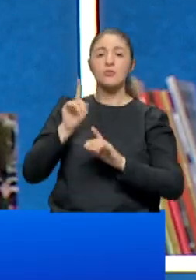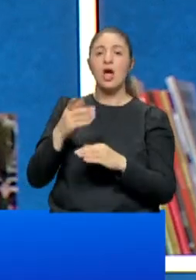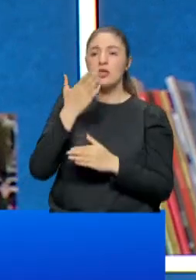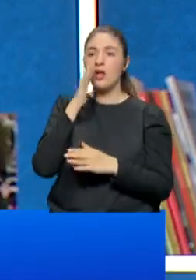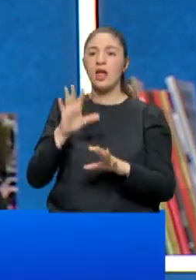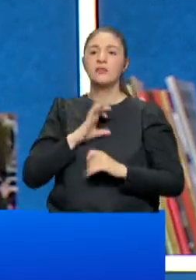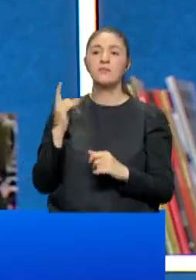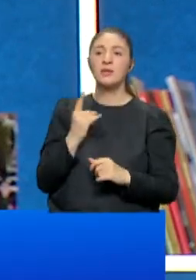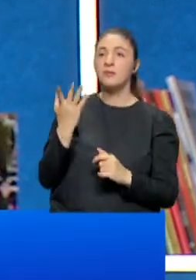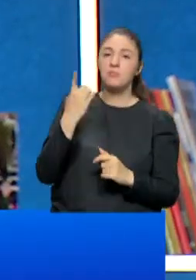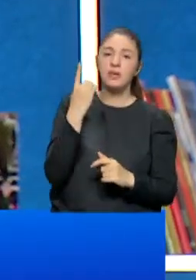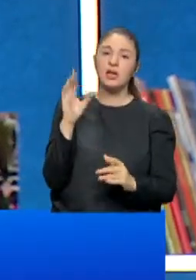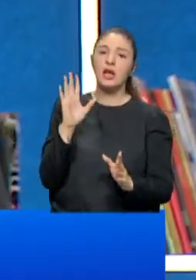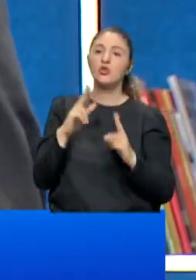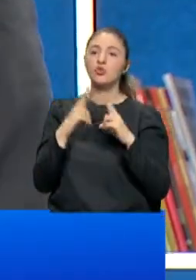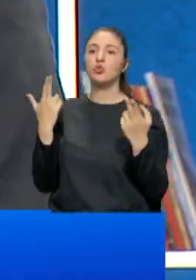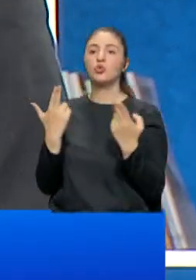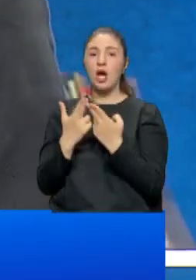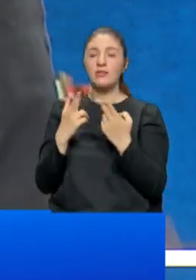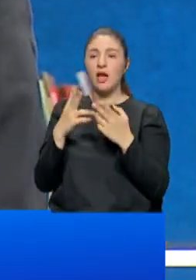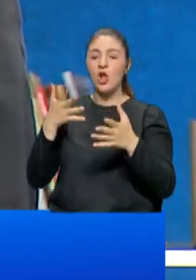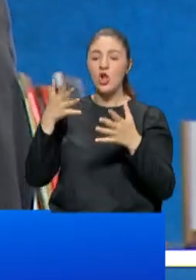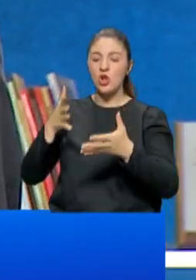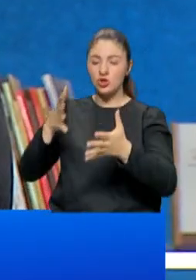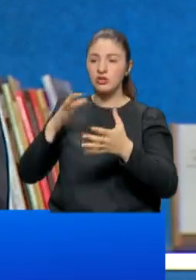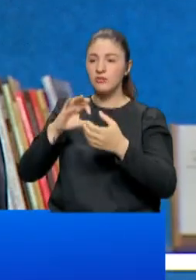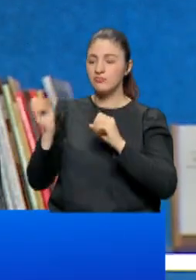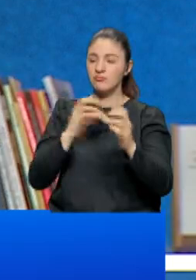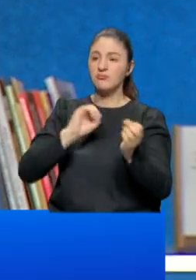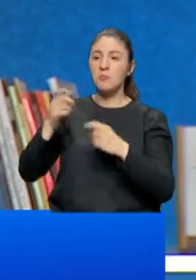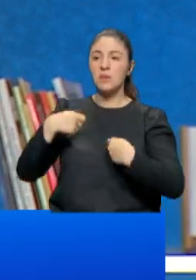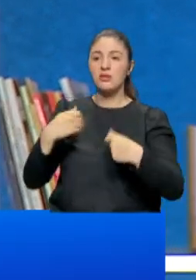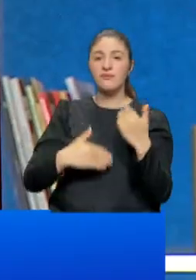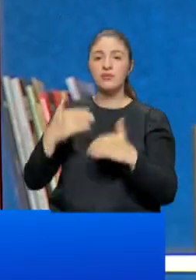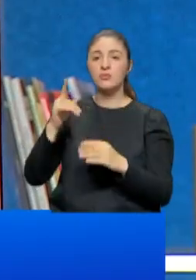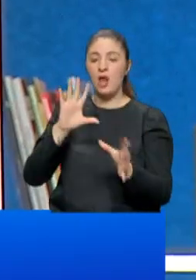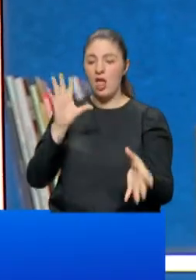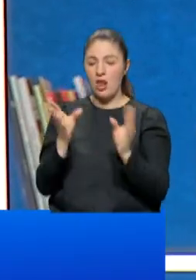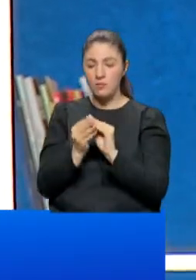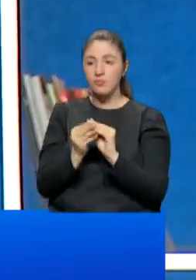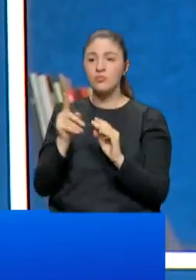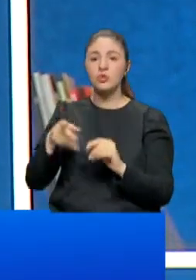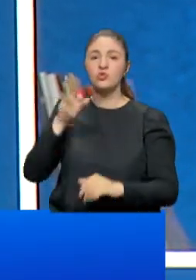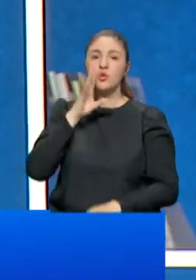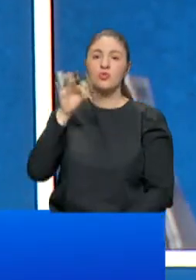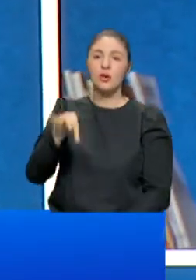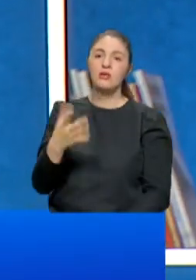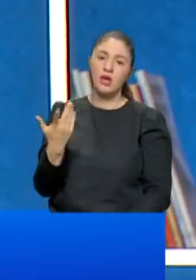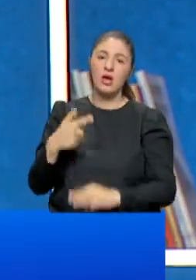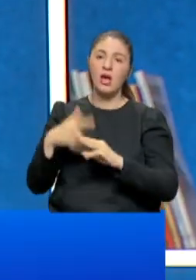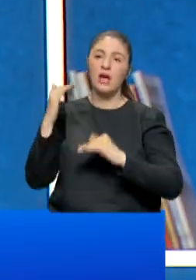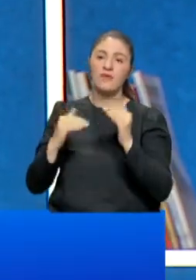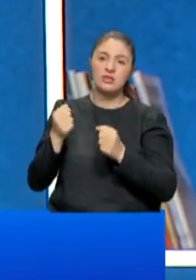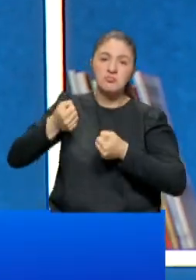en doğal etkilerinden bir tanesi bir kere dünyada Lojistik maliyetleri de artık bütün bunları topladınız da bunun son noktası